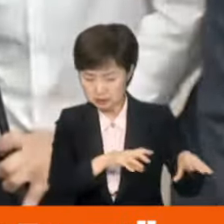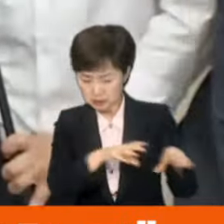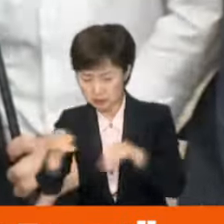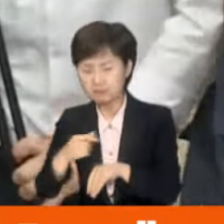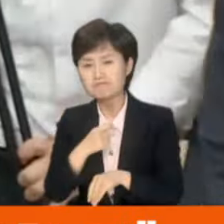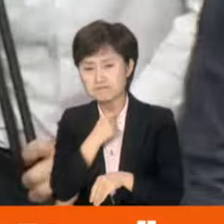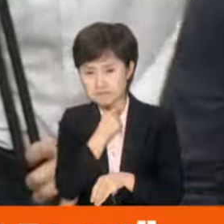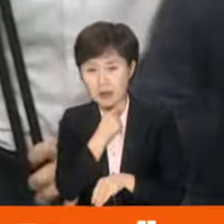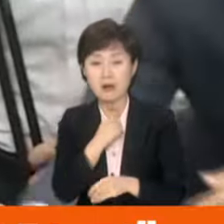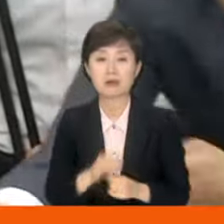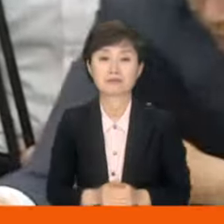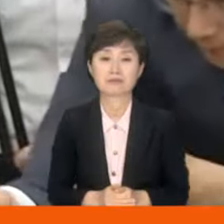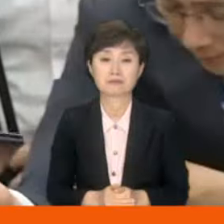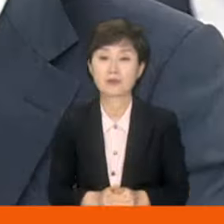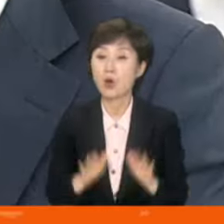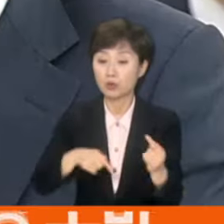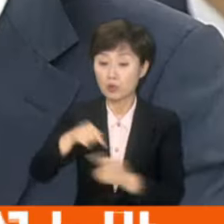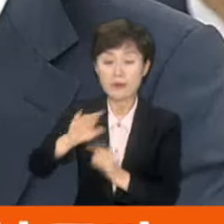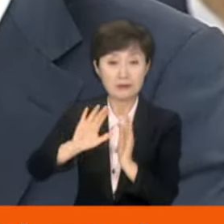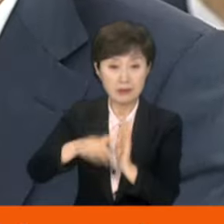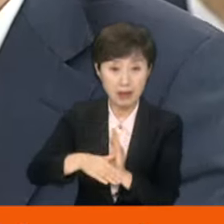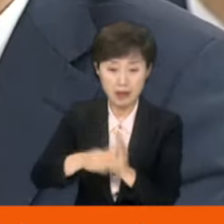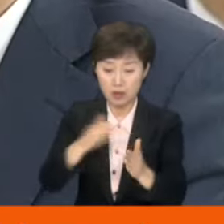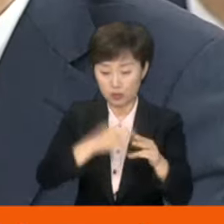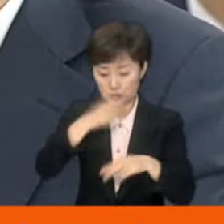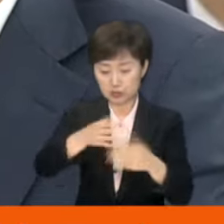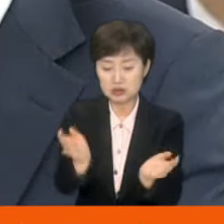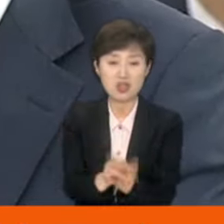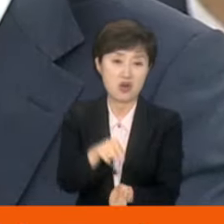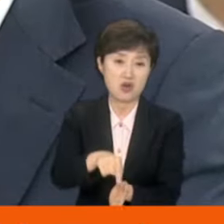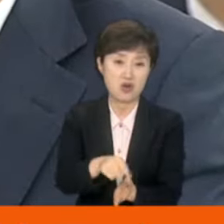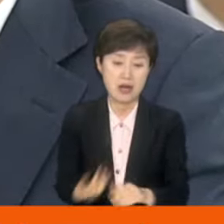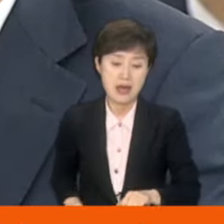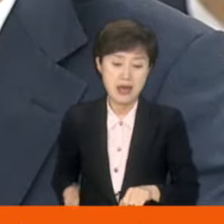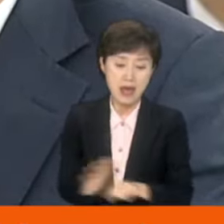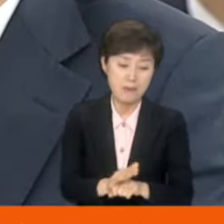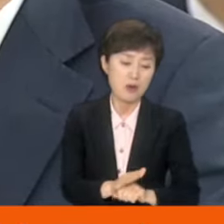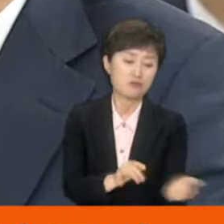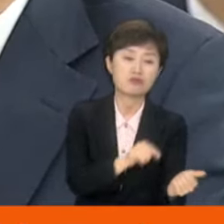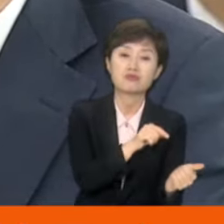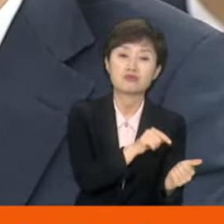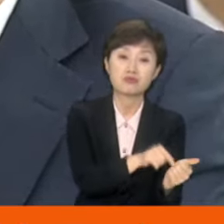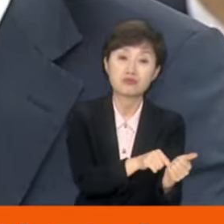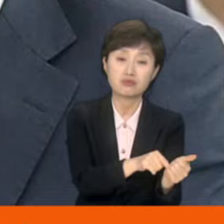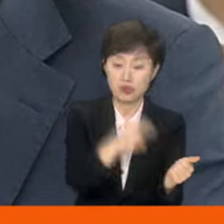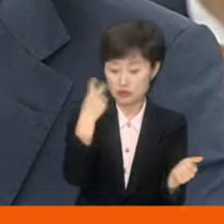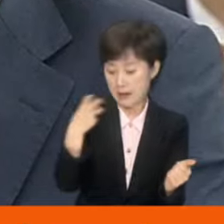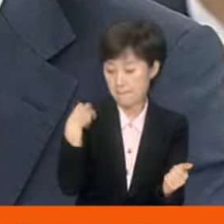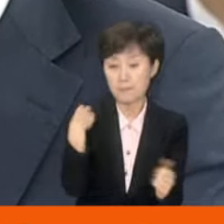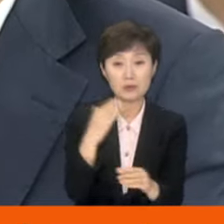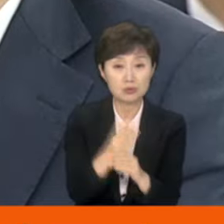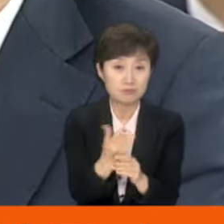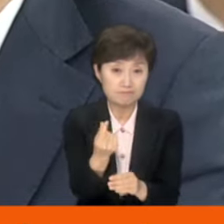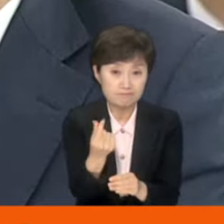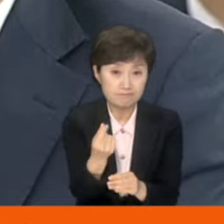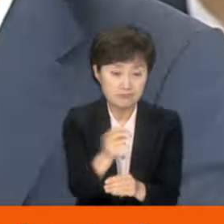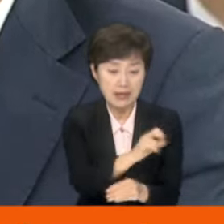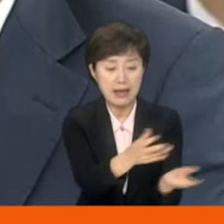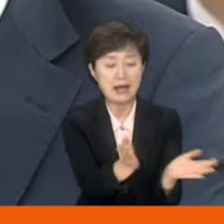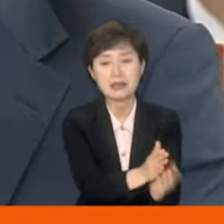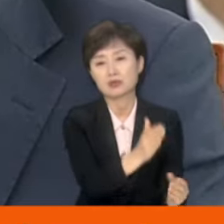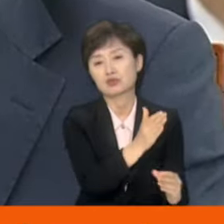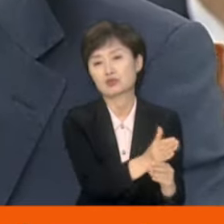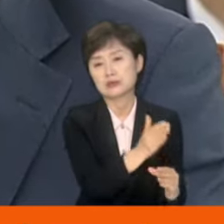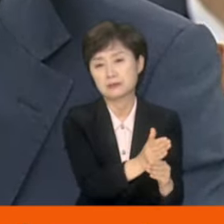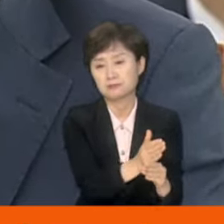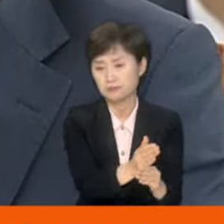밝혔습니다. 오늘 청문회에서는 공수처가 해병대원 순직사건 수사 외압 의혹을 수사하고 있는 만큼 야당 의원들을